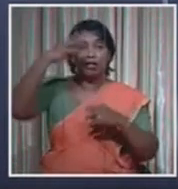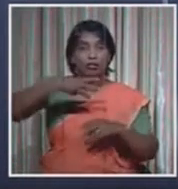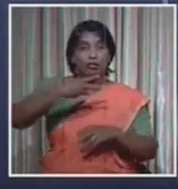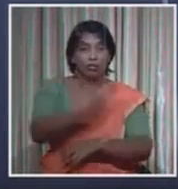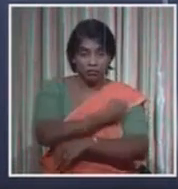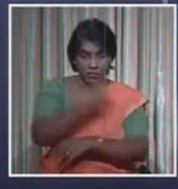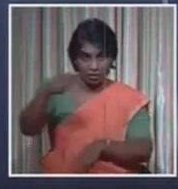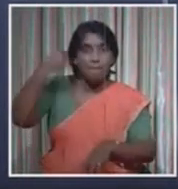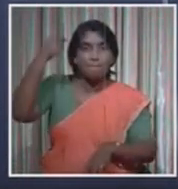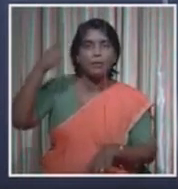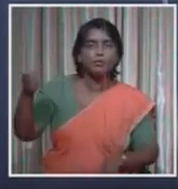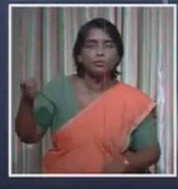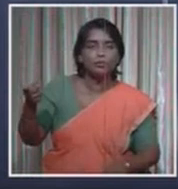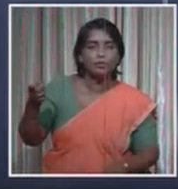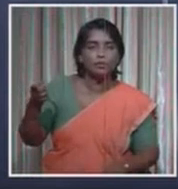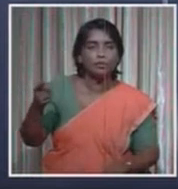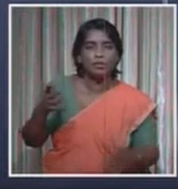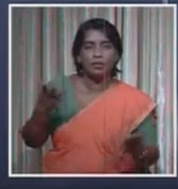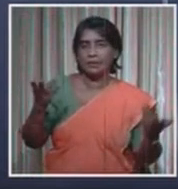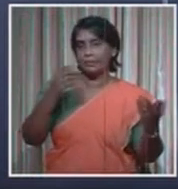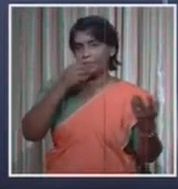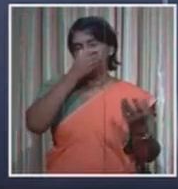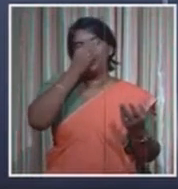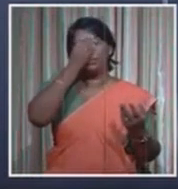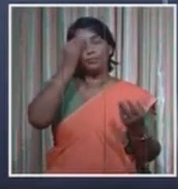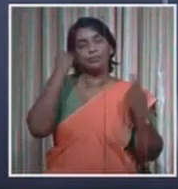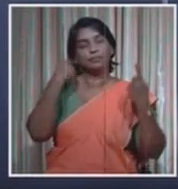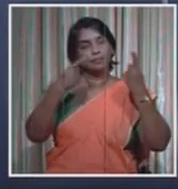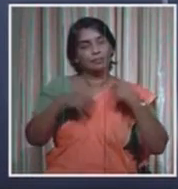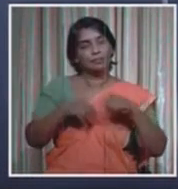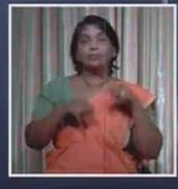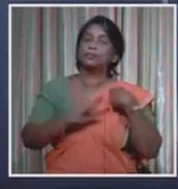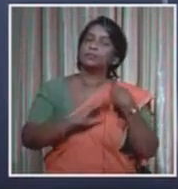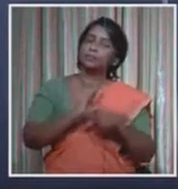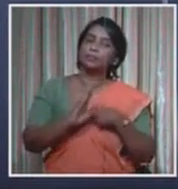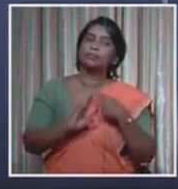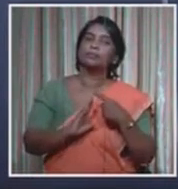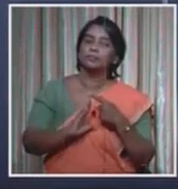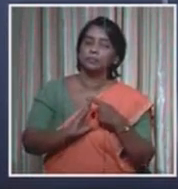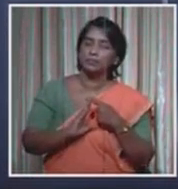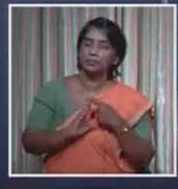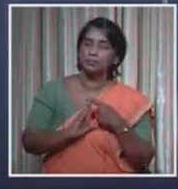පිස්සෝ? ඊළඟට මේ රටේ